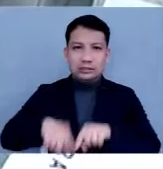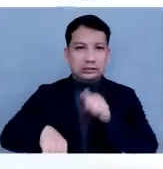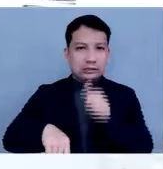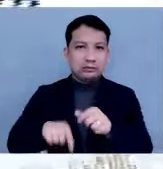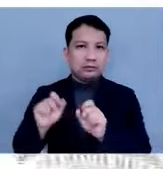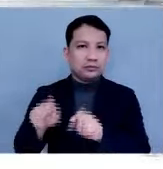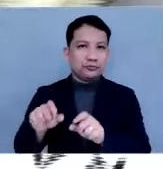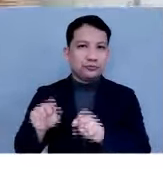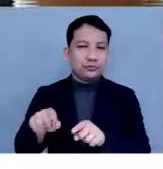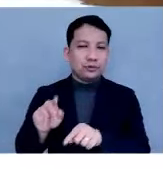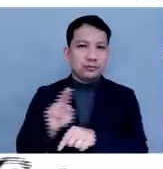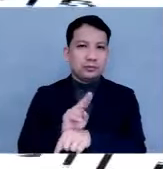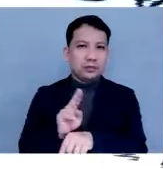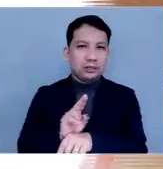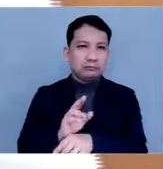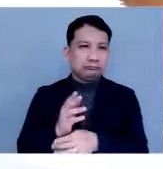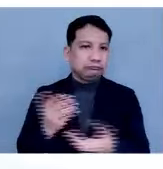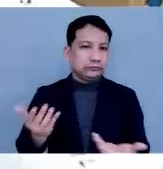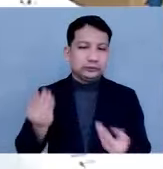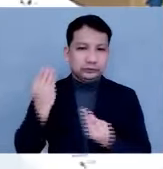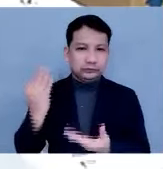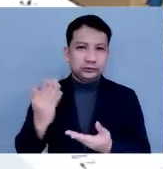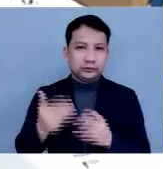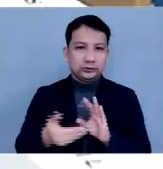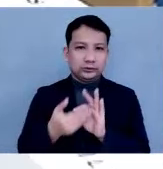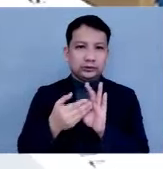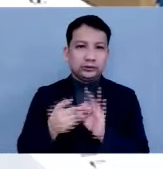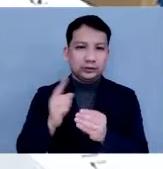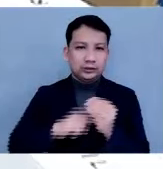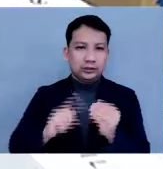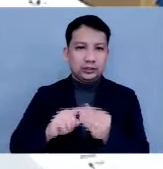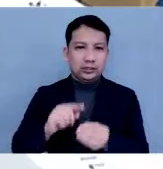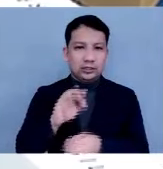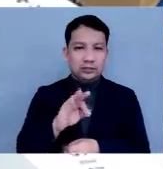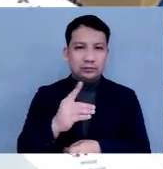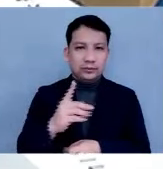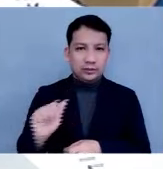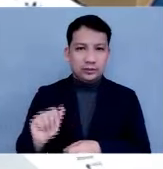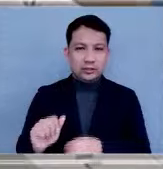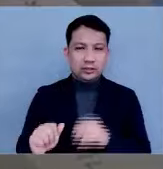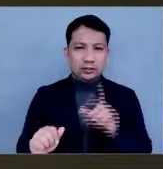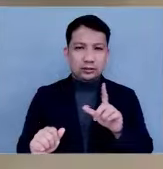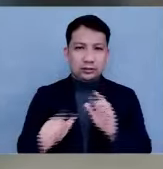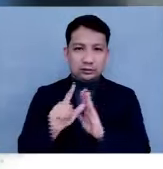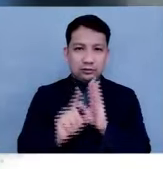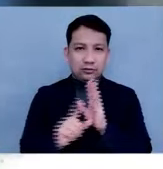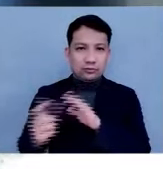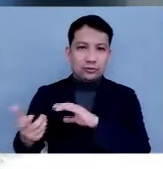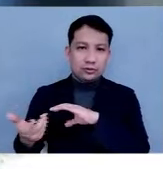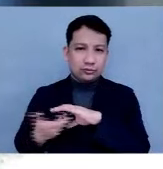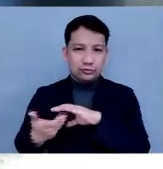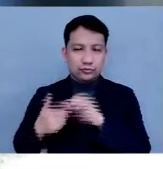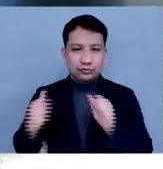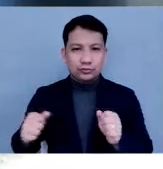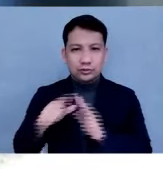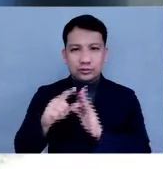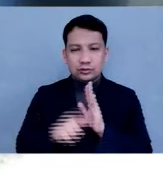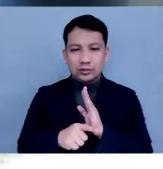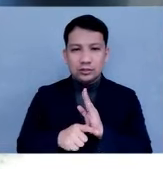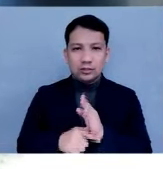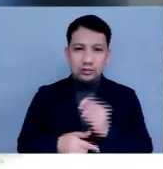pa. Nahaharap ang pamunuan ng paggawaan ng paglabag sa FDA Law at Consumer Act. I would like to call on